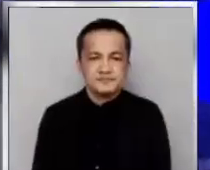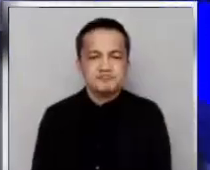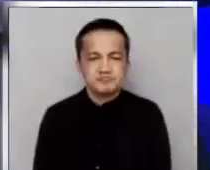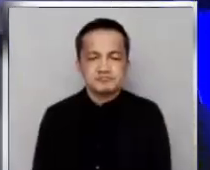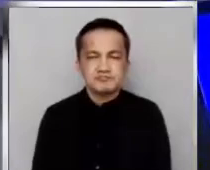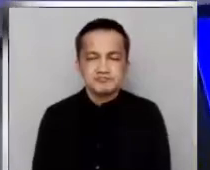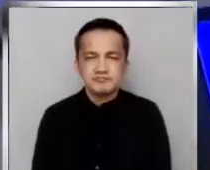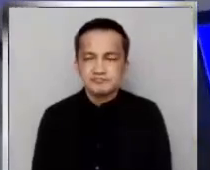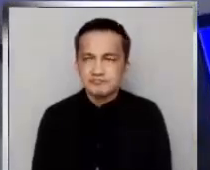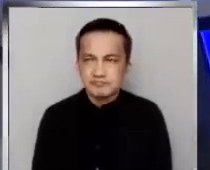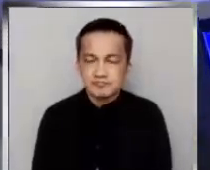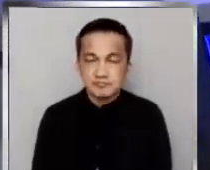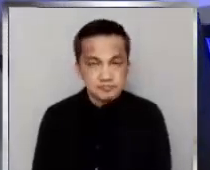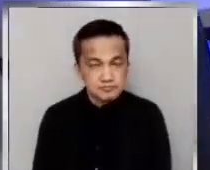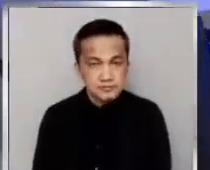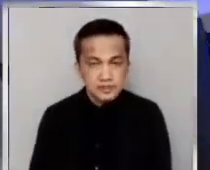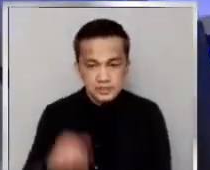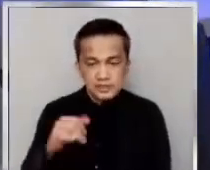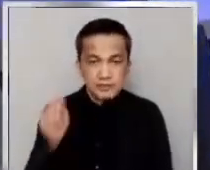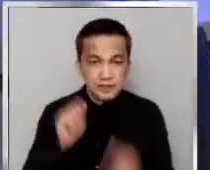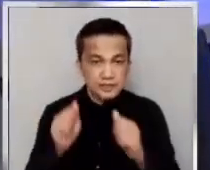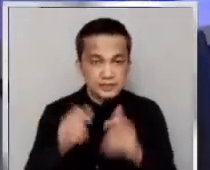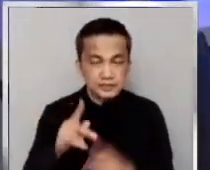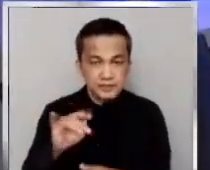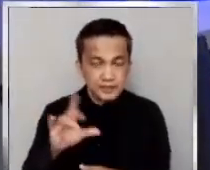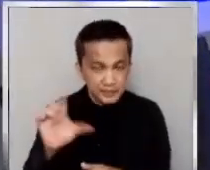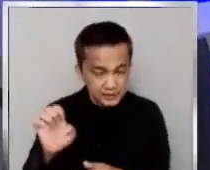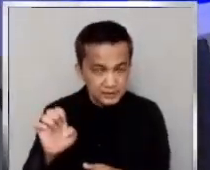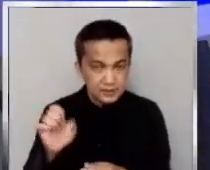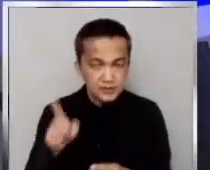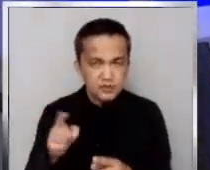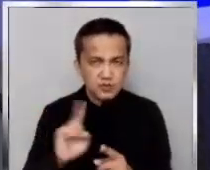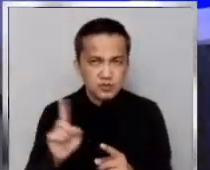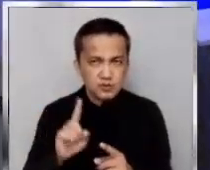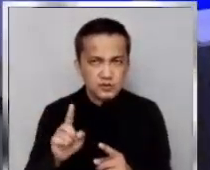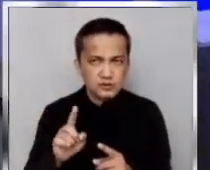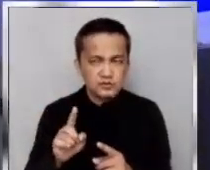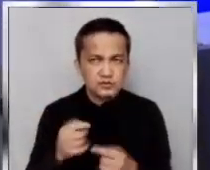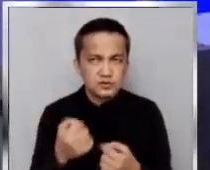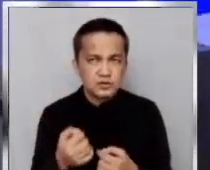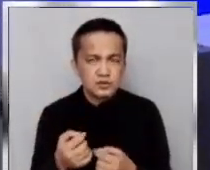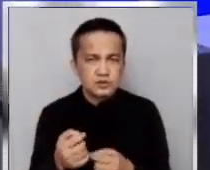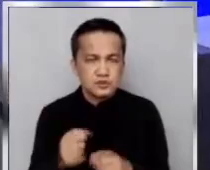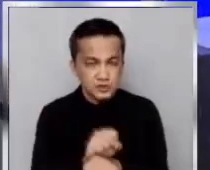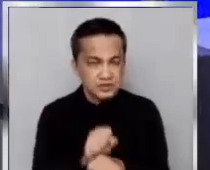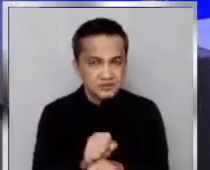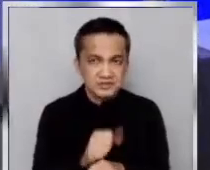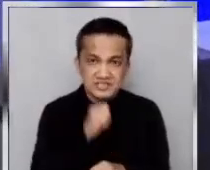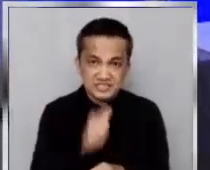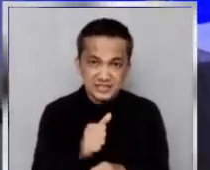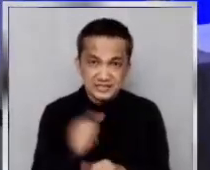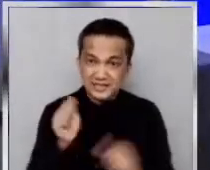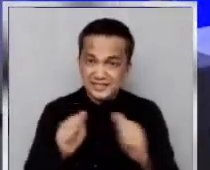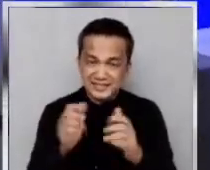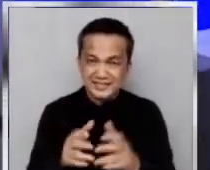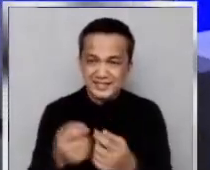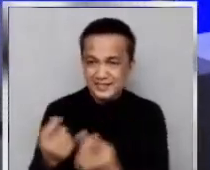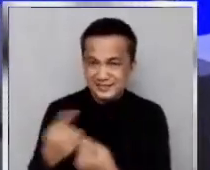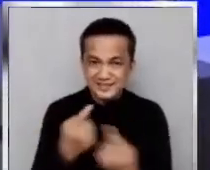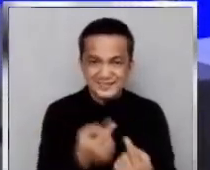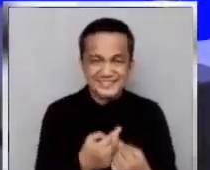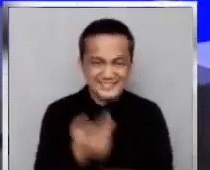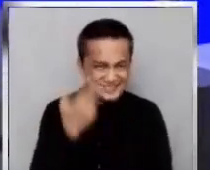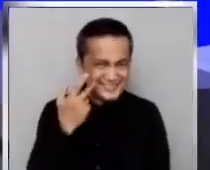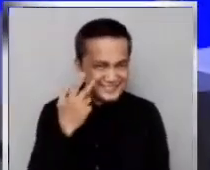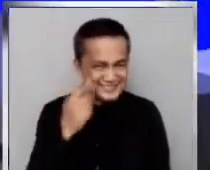Tinanong namin ang ilang Sparkle artists kung ano ang kanilang profesyon ngayon kung hindi sila artista. Ang kanilang sagot alamin sa Celebrity